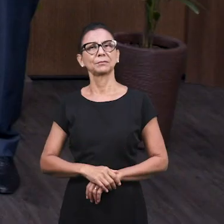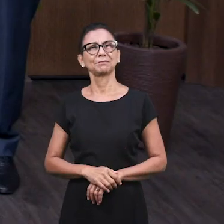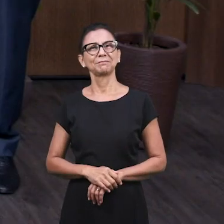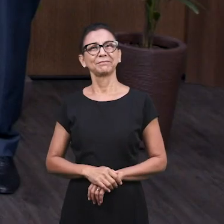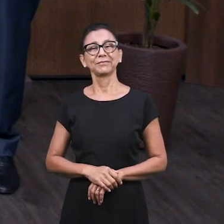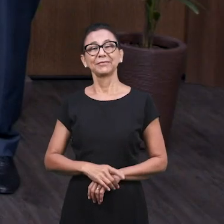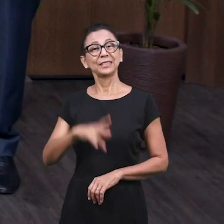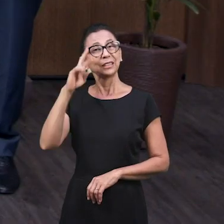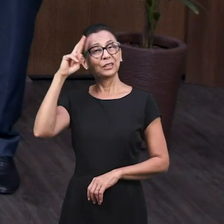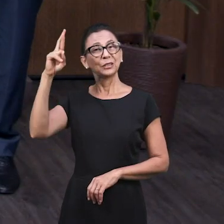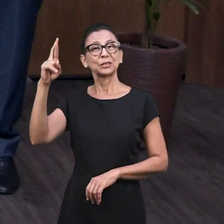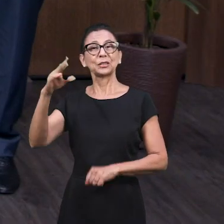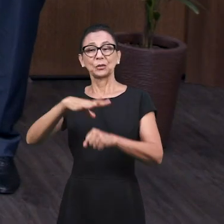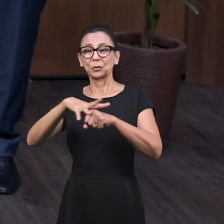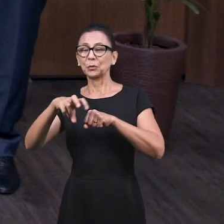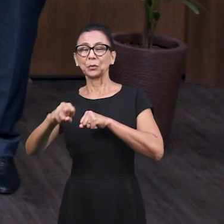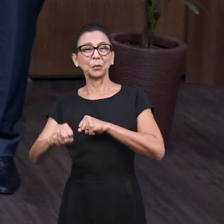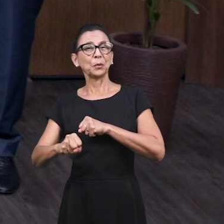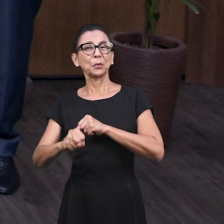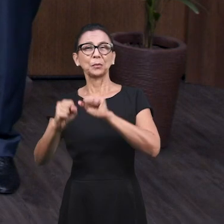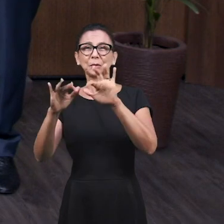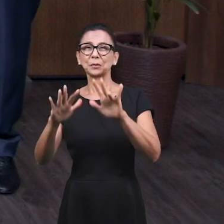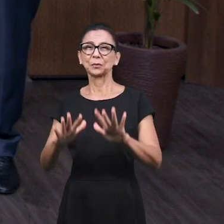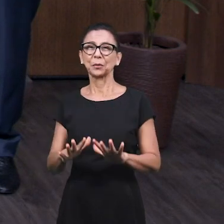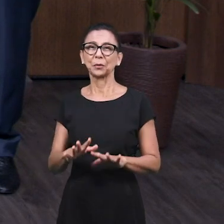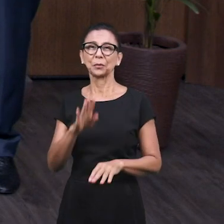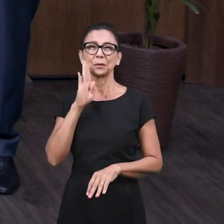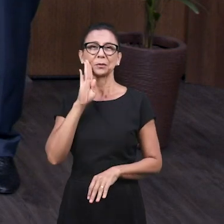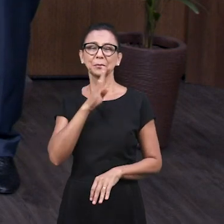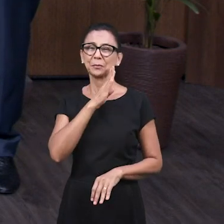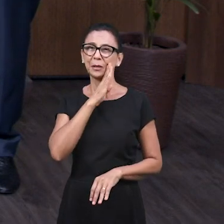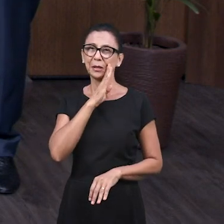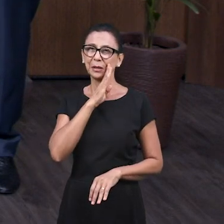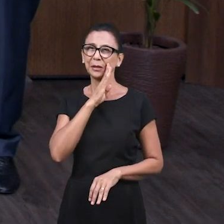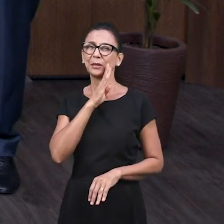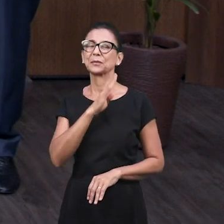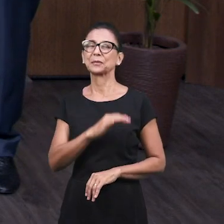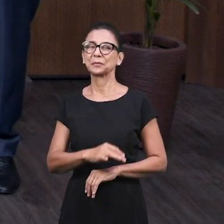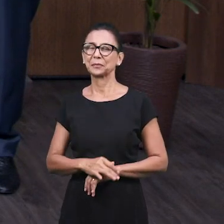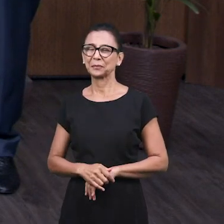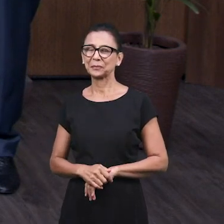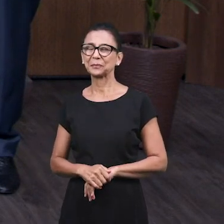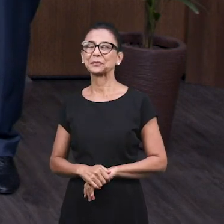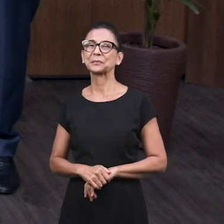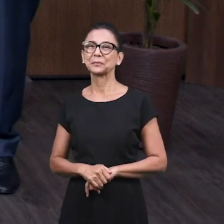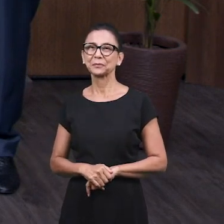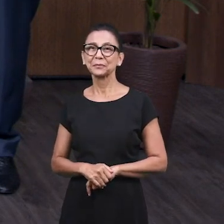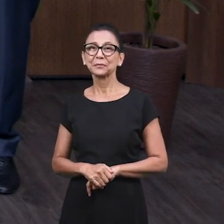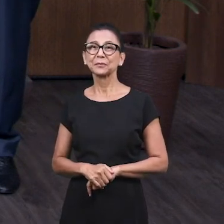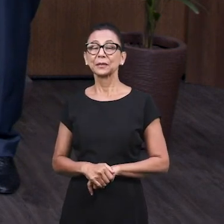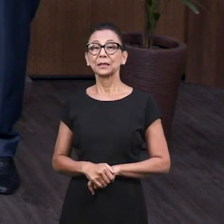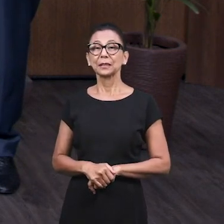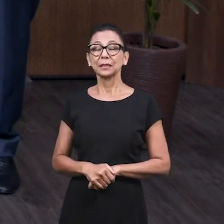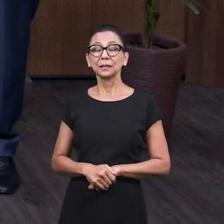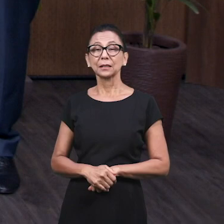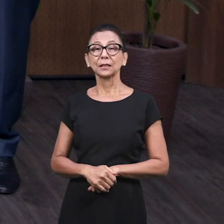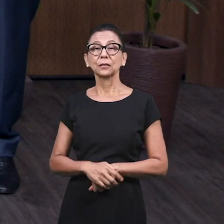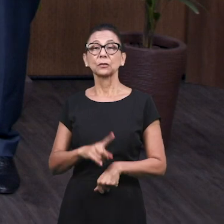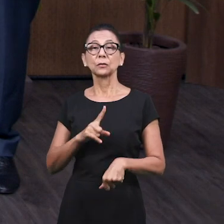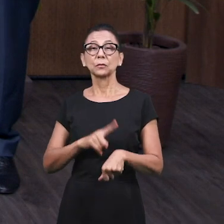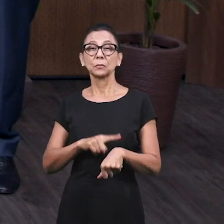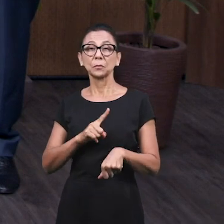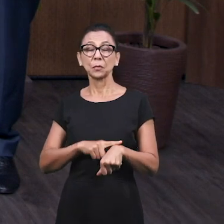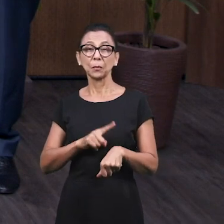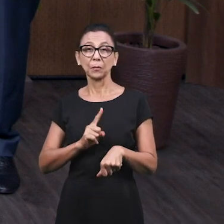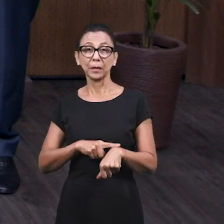béni. Donc, dans le bruit des voix de la foule, il y avait le cri d'un nécessiteux.